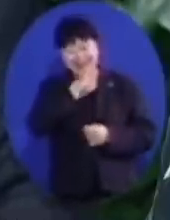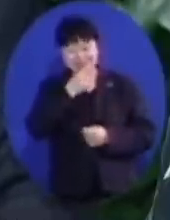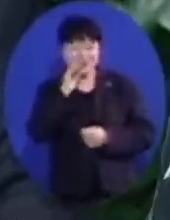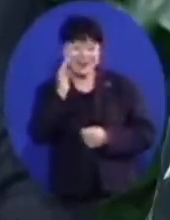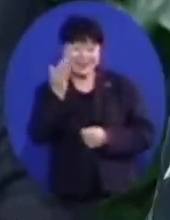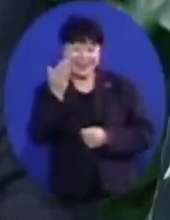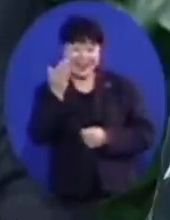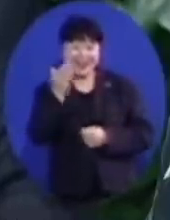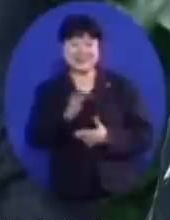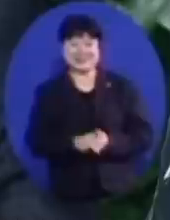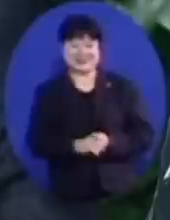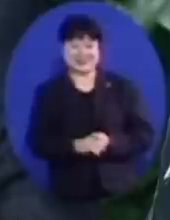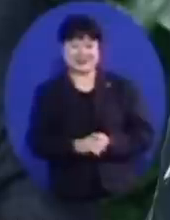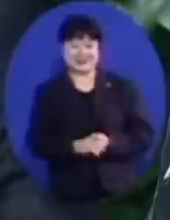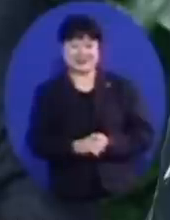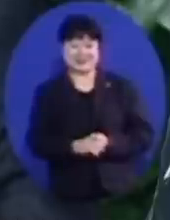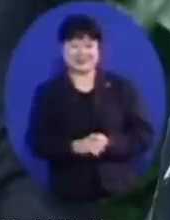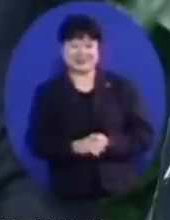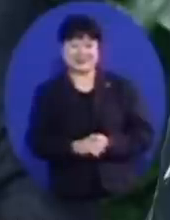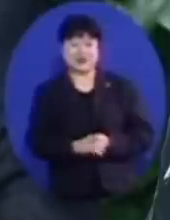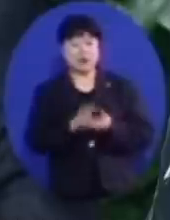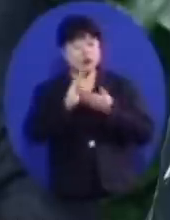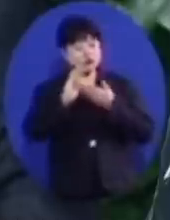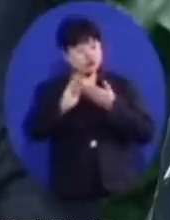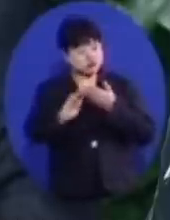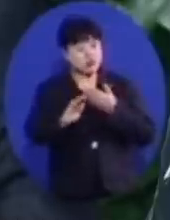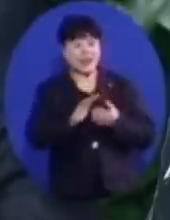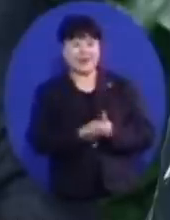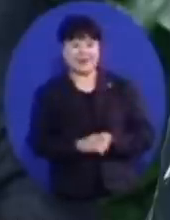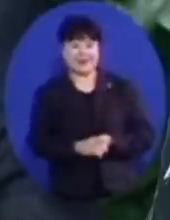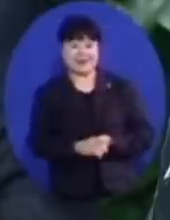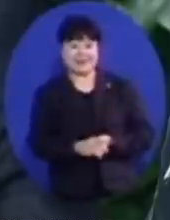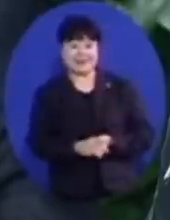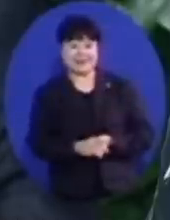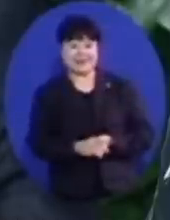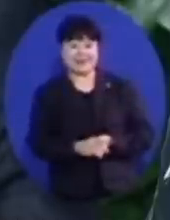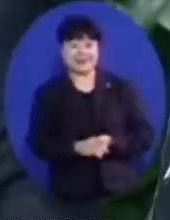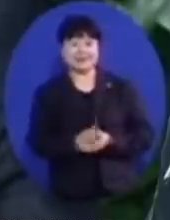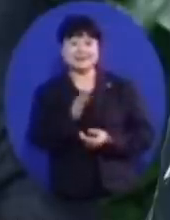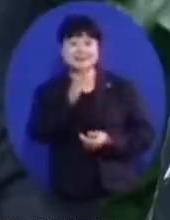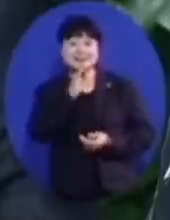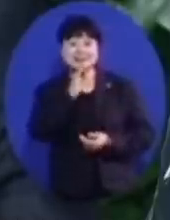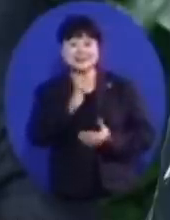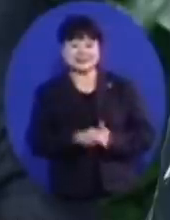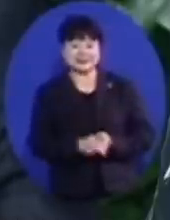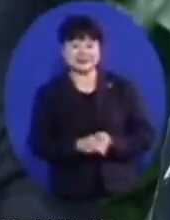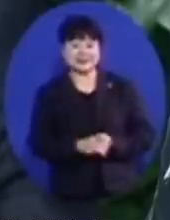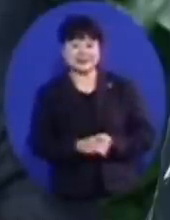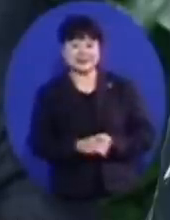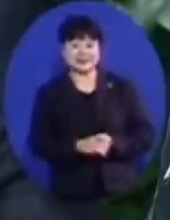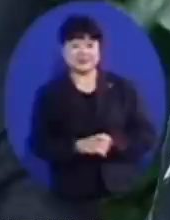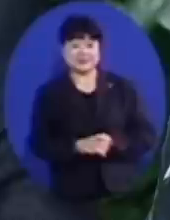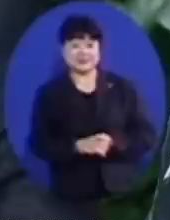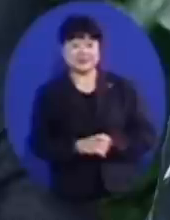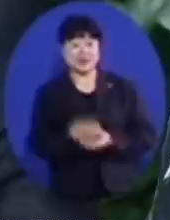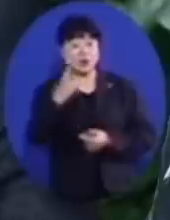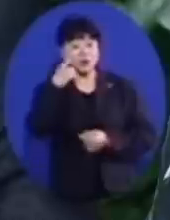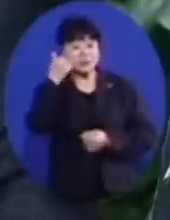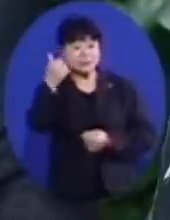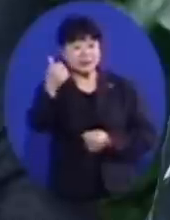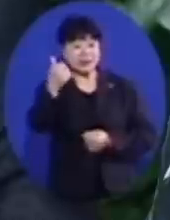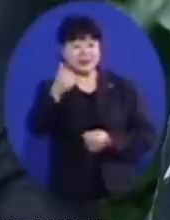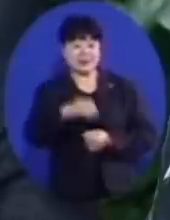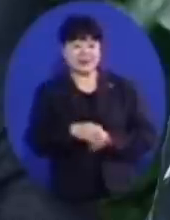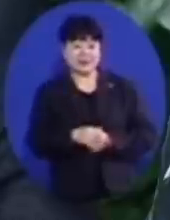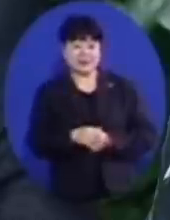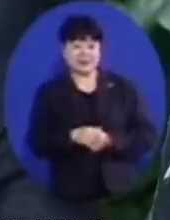되었다고 아 그러던데 얼마간 이따가 저게 아주